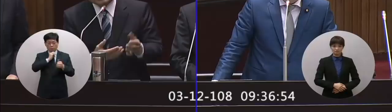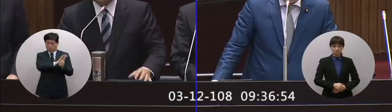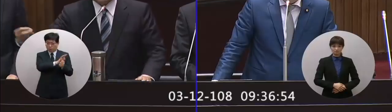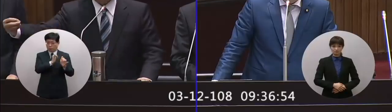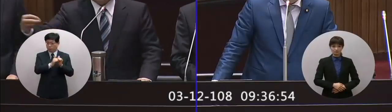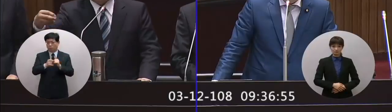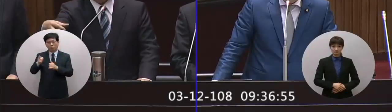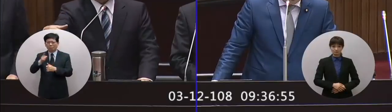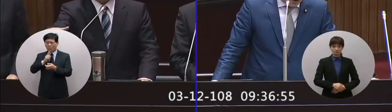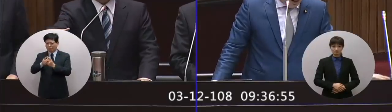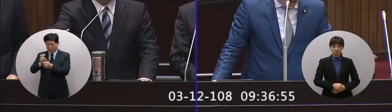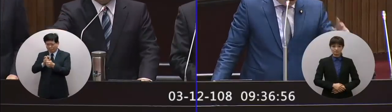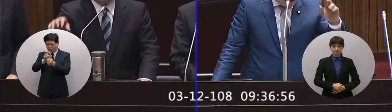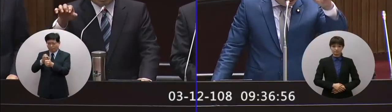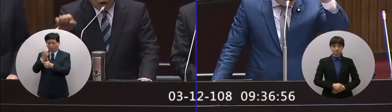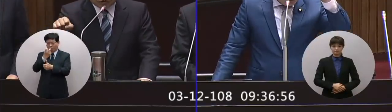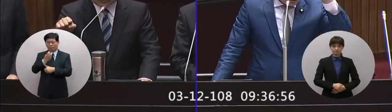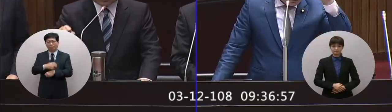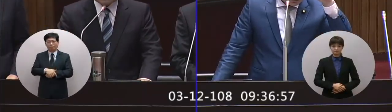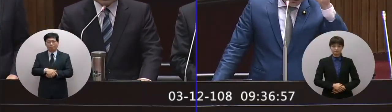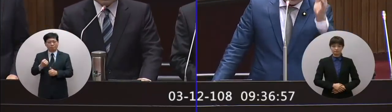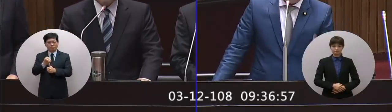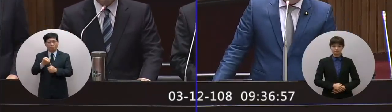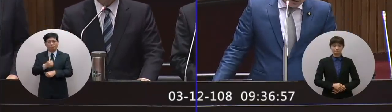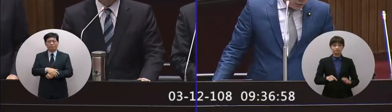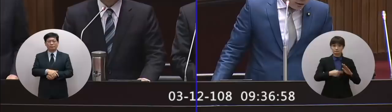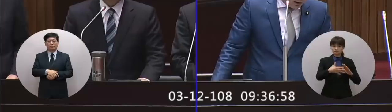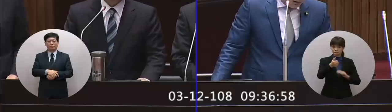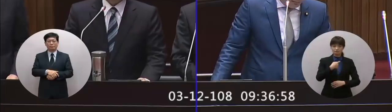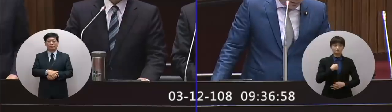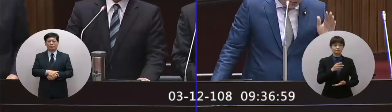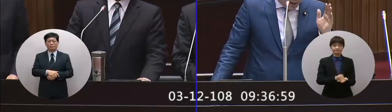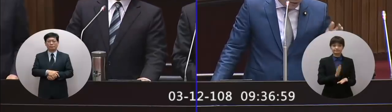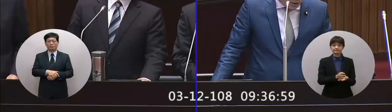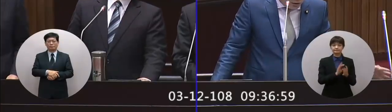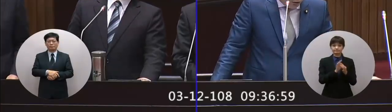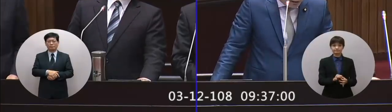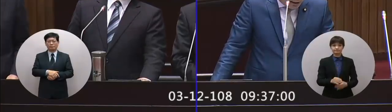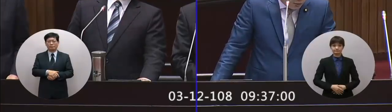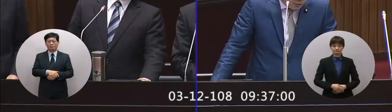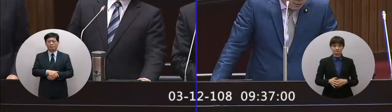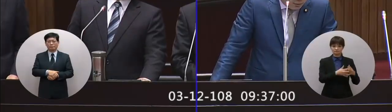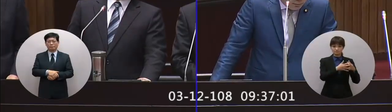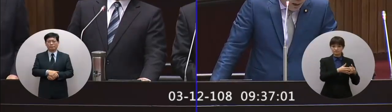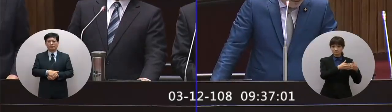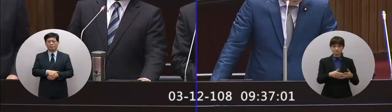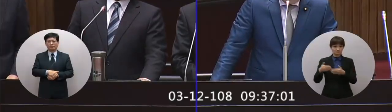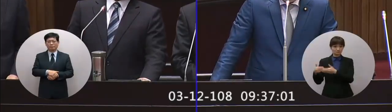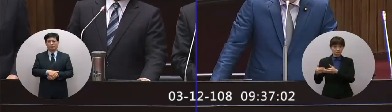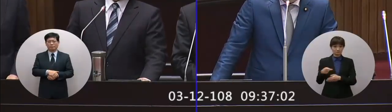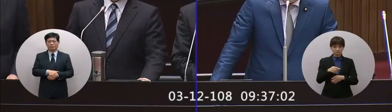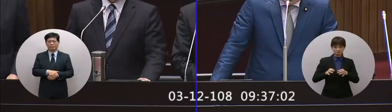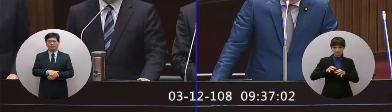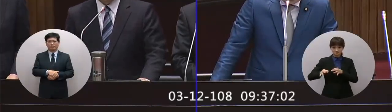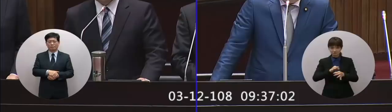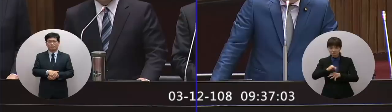服务人民，它是用来监视人民。 好，那 控制。 院长，我再继续讲哦。美国跟中国大陆贸易战